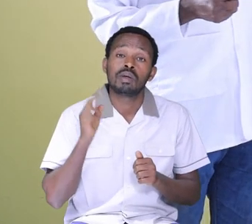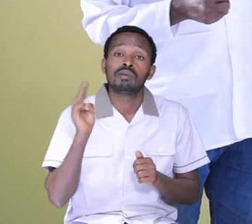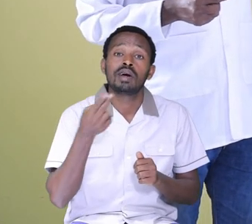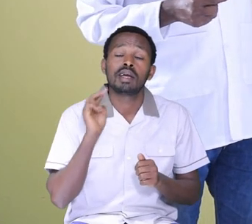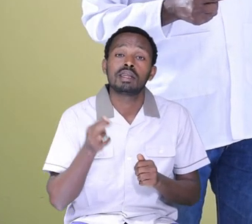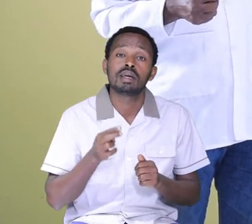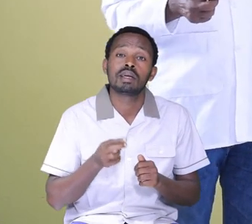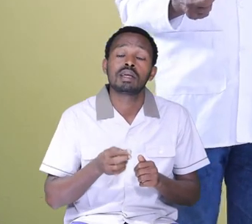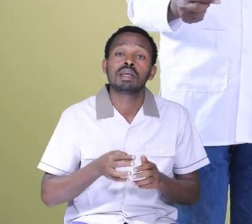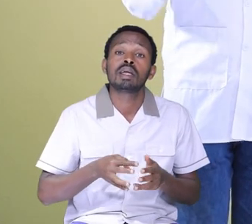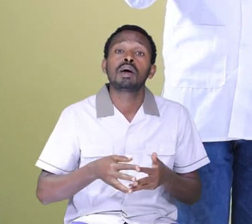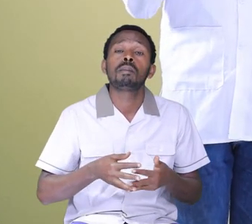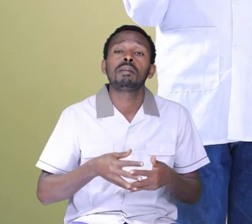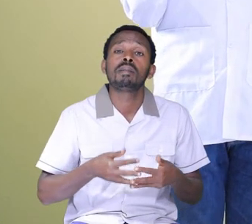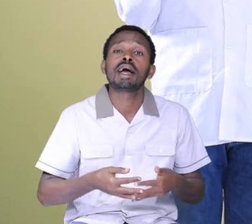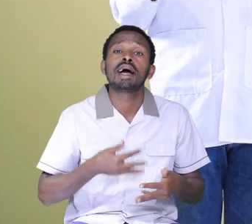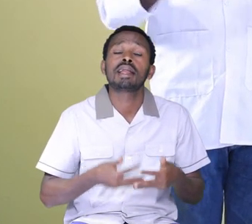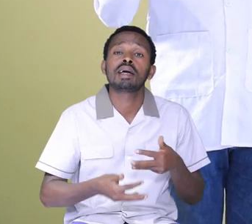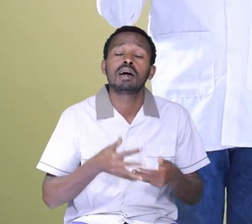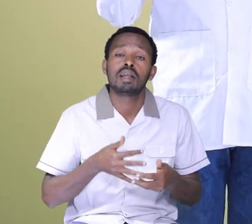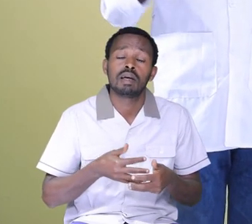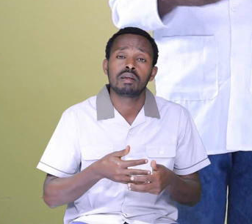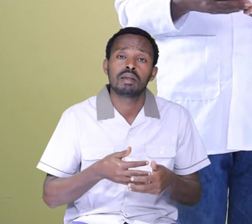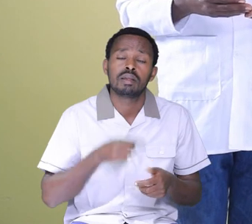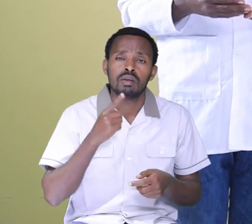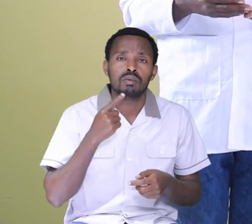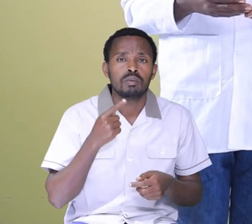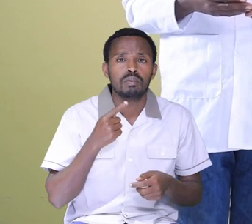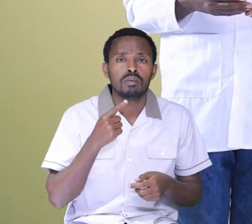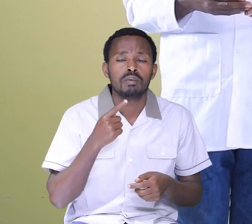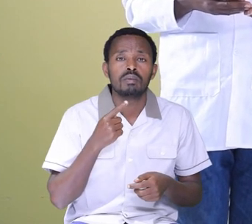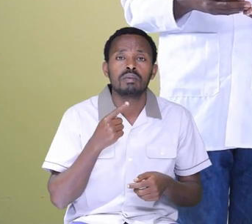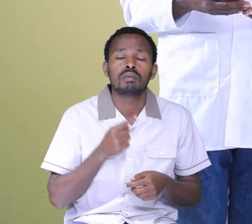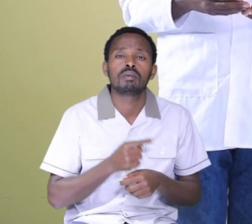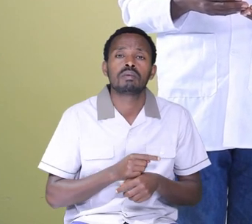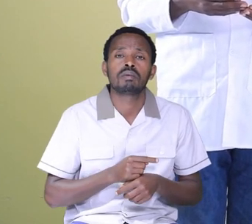Barattoota faayidaa makaanikaalaa fonqolchaa jechuun maal jechuudha?